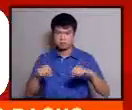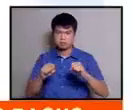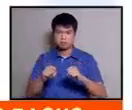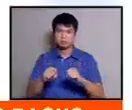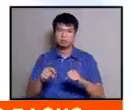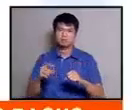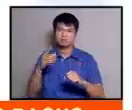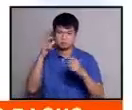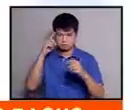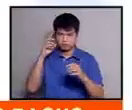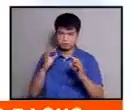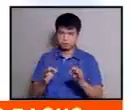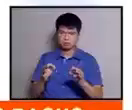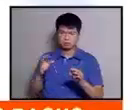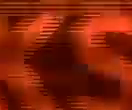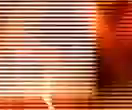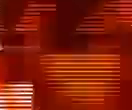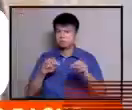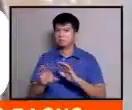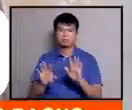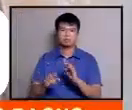huwag suporta ng kahit na sino.